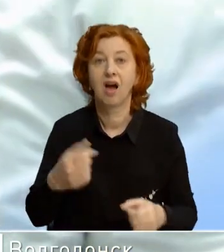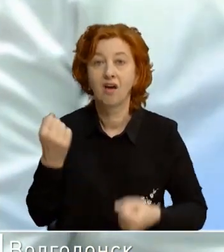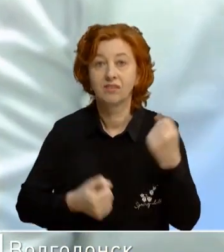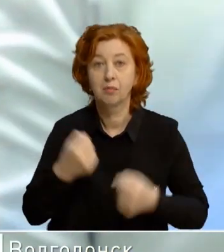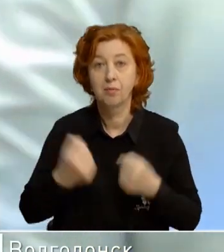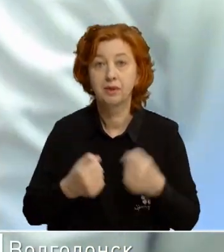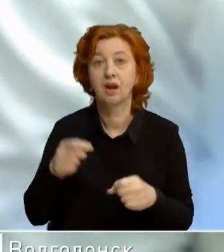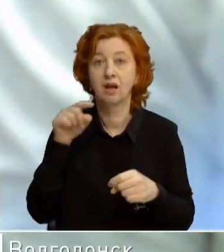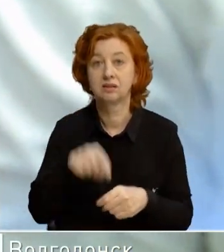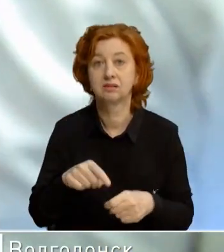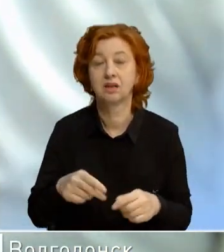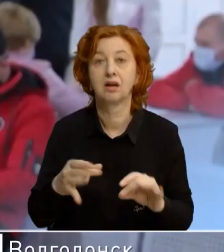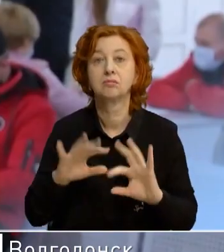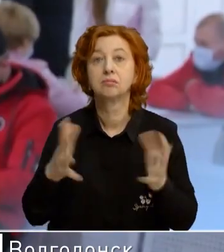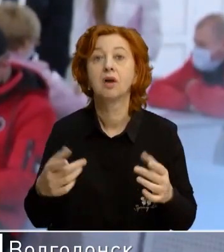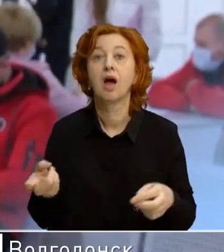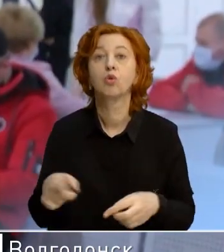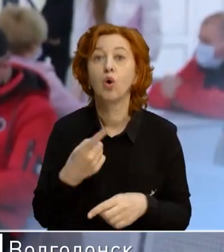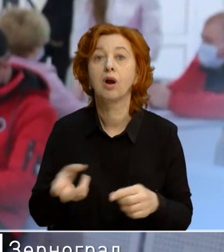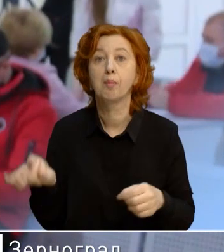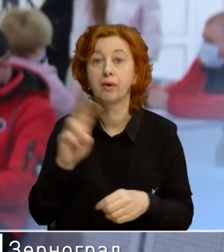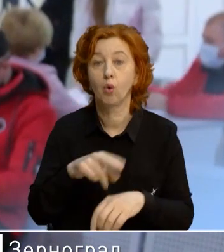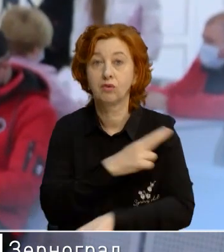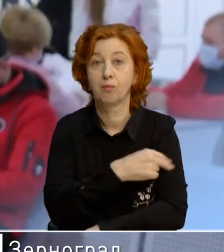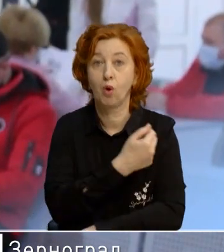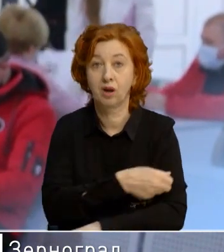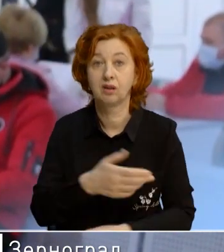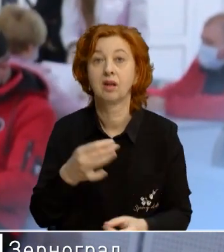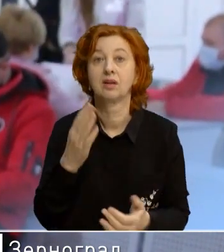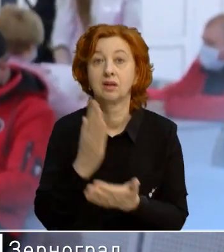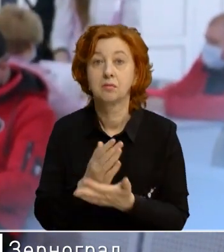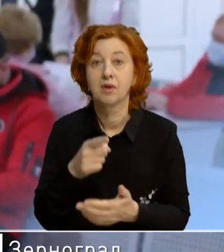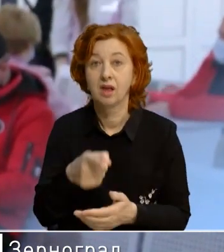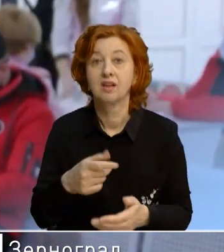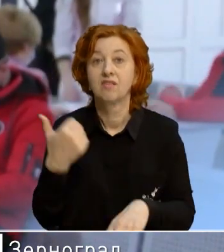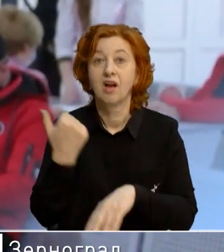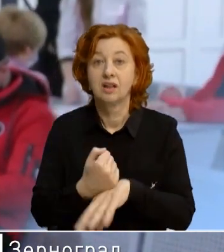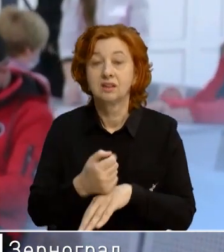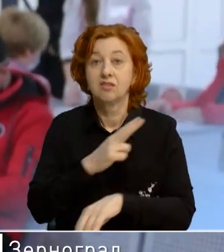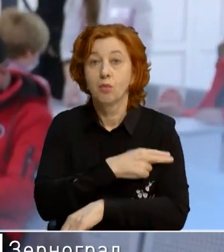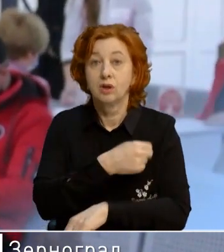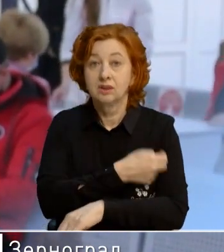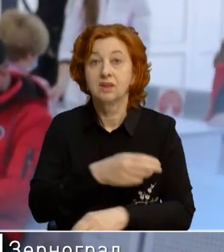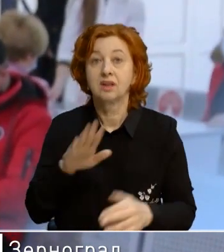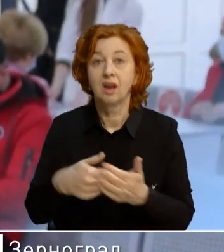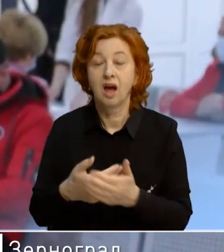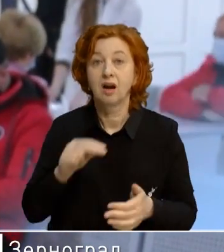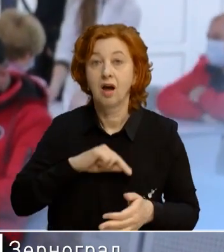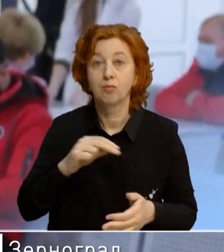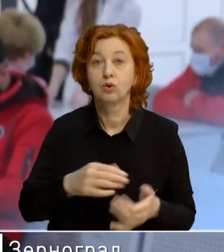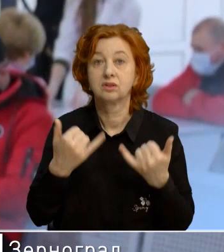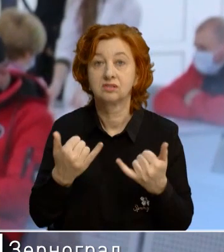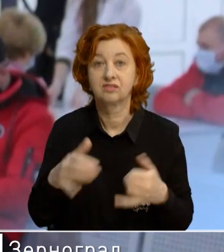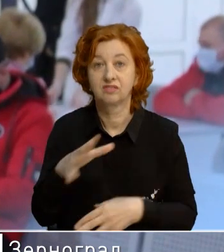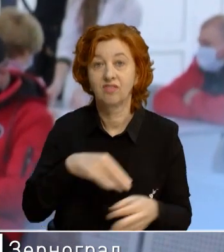Те пациенты, которые приходят в поликлинику и имеют возможность вакцинироваться в поликлинике, а для работающего